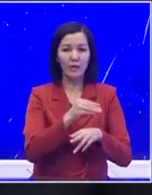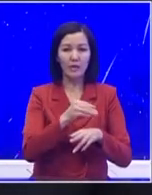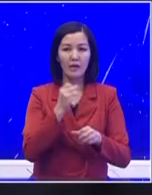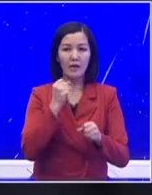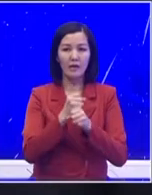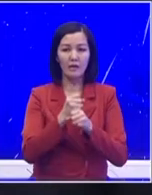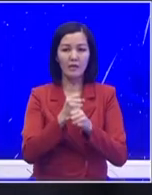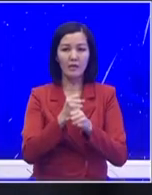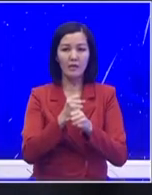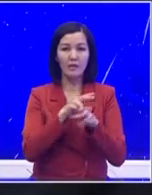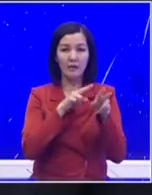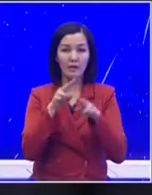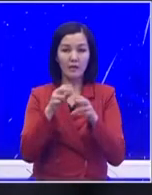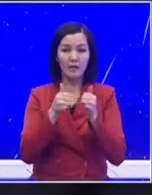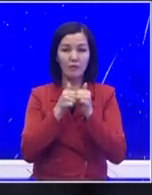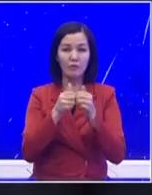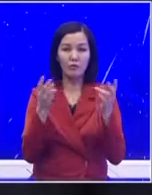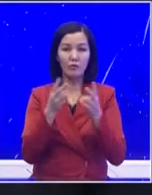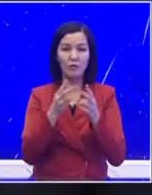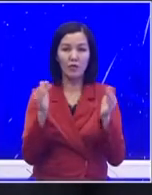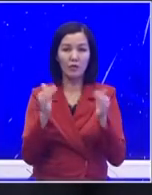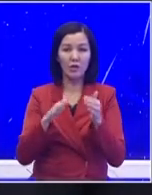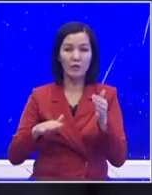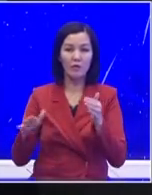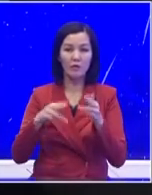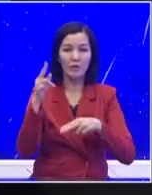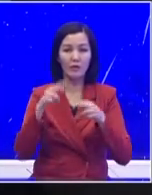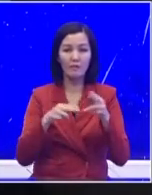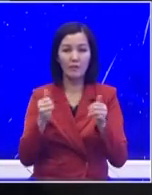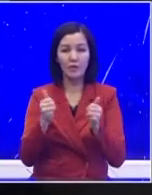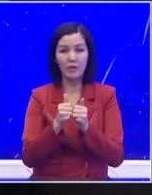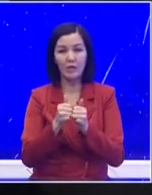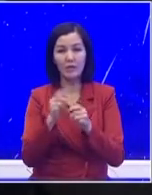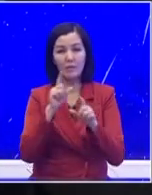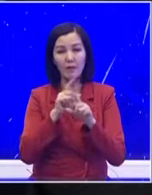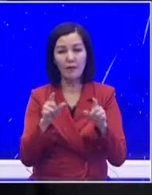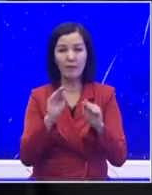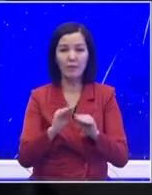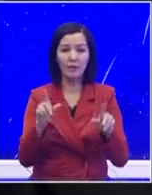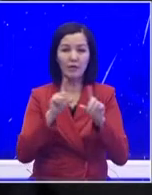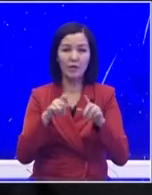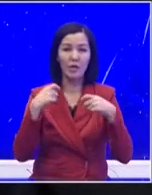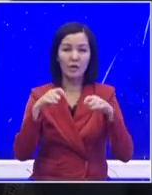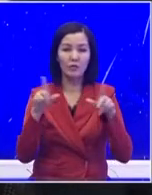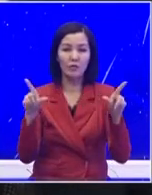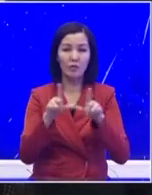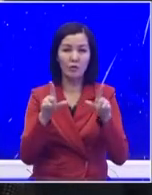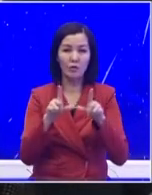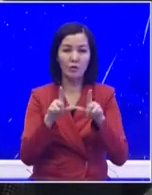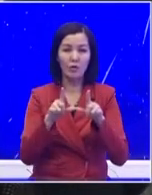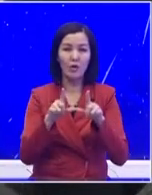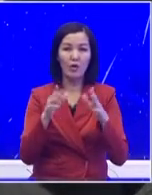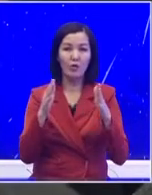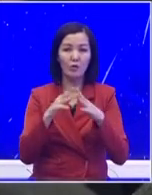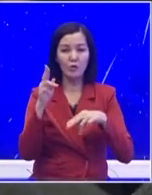қатар жүргізіңіздер. Мәселен, шағын аудан салып жатсаңыздар, қатармен мектеп, балабақша, сауда үйінің құрылысын бірге жүргізу